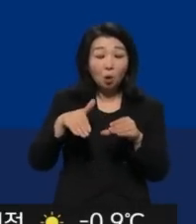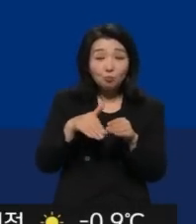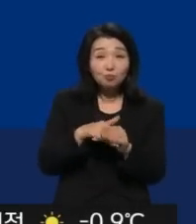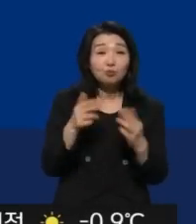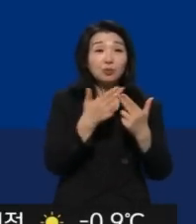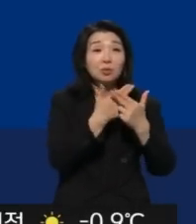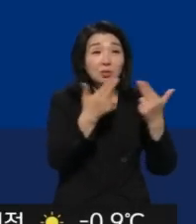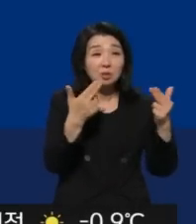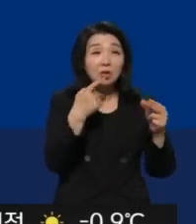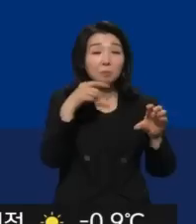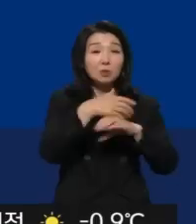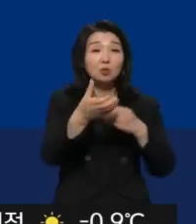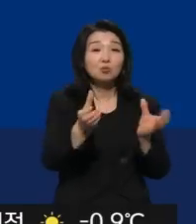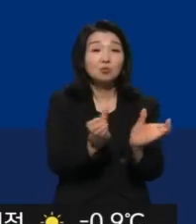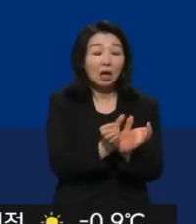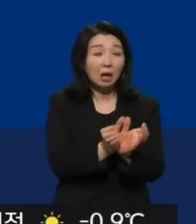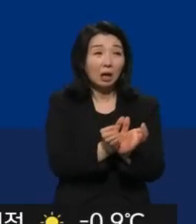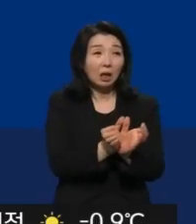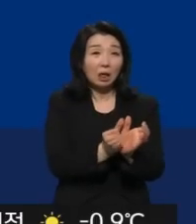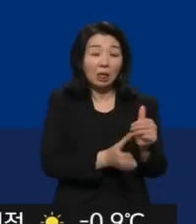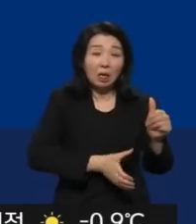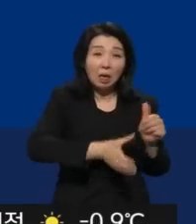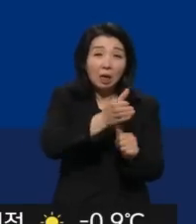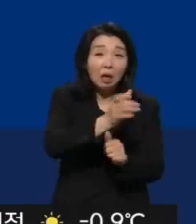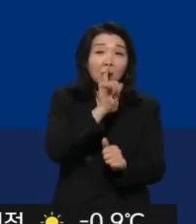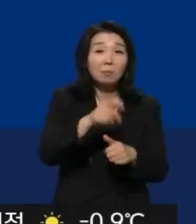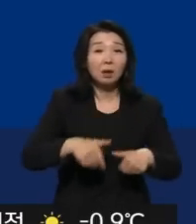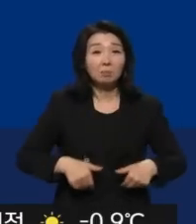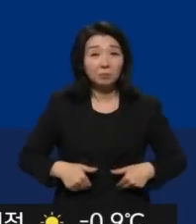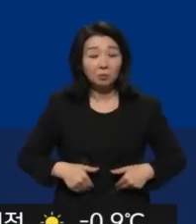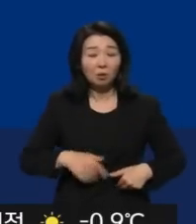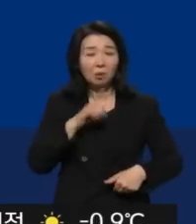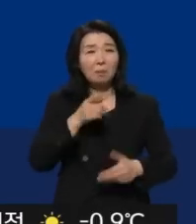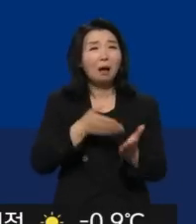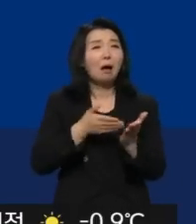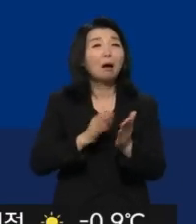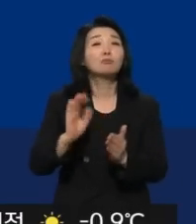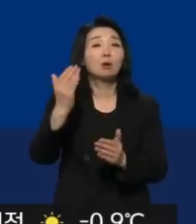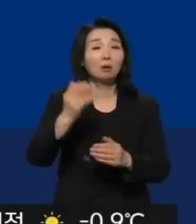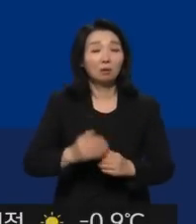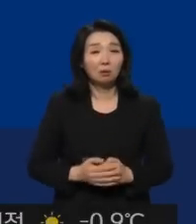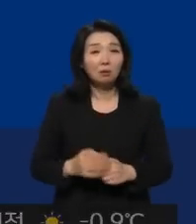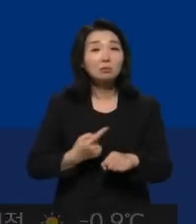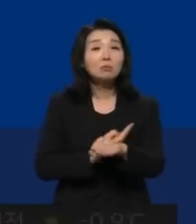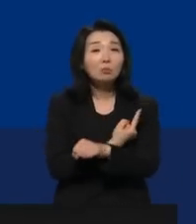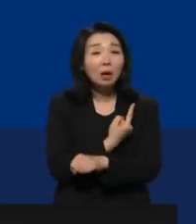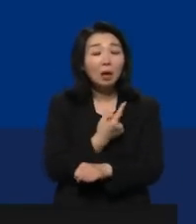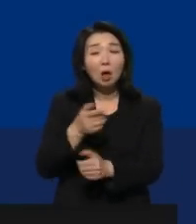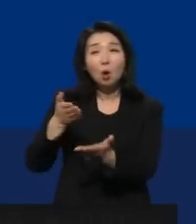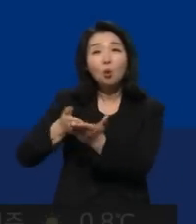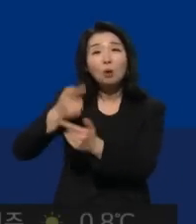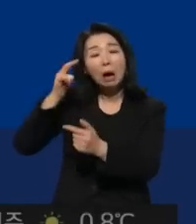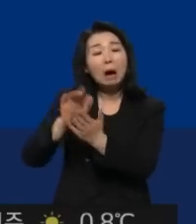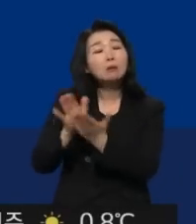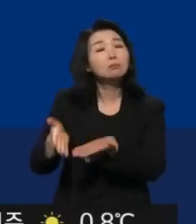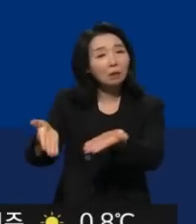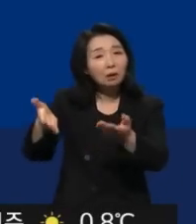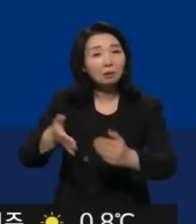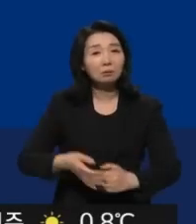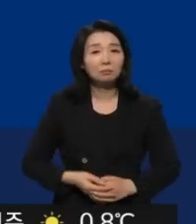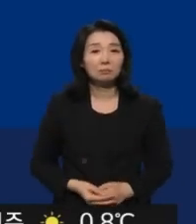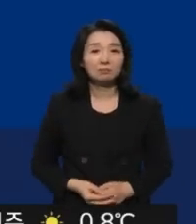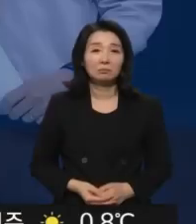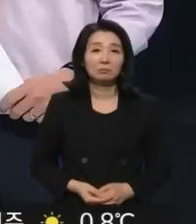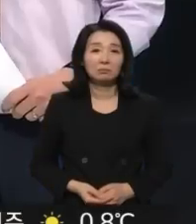이재명과 민주당에 해가 될 말을 하는 것이다. 말만 하면 된다. 나머지는 언론이 알아서 다 해준다.